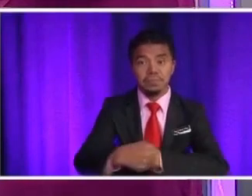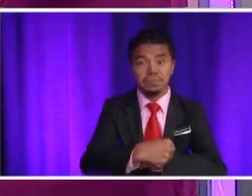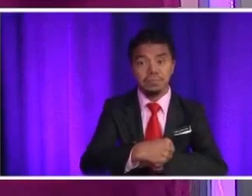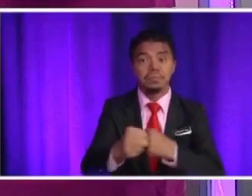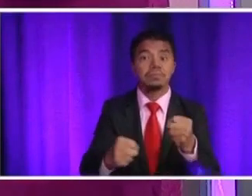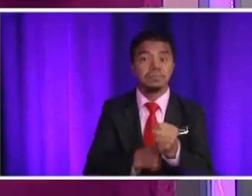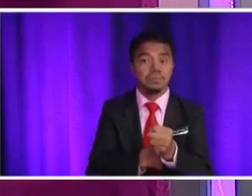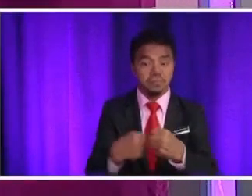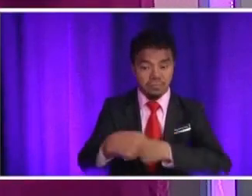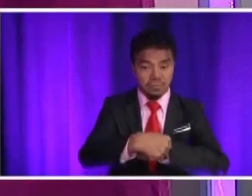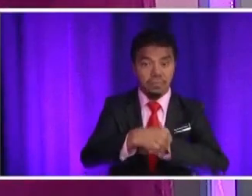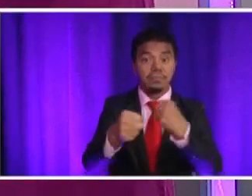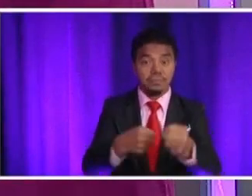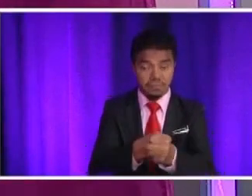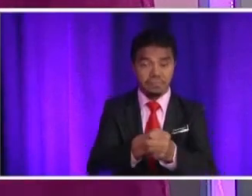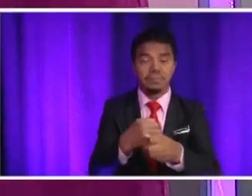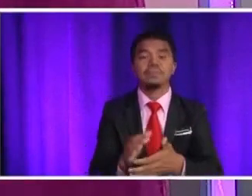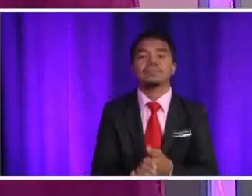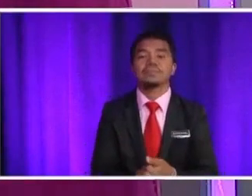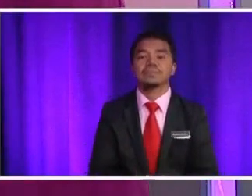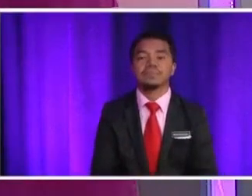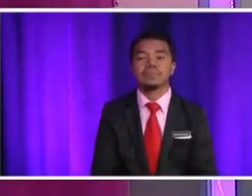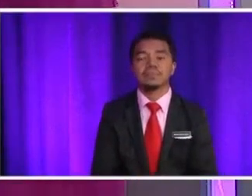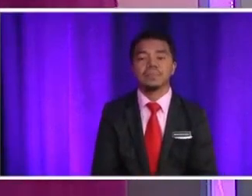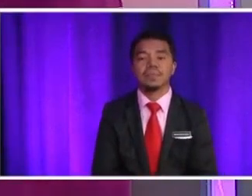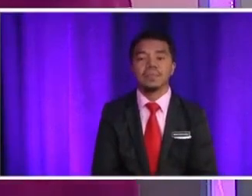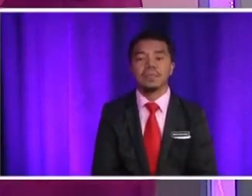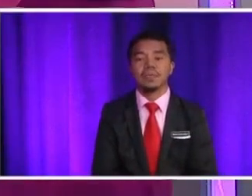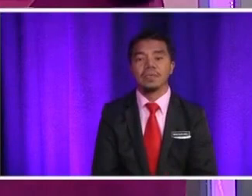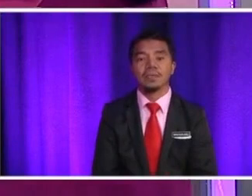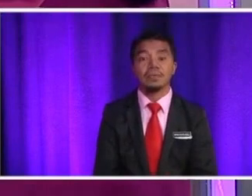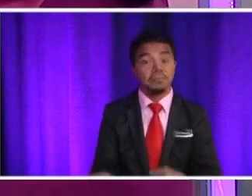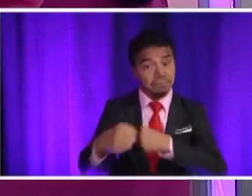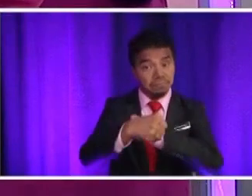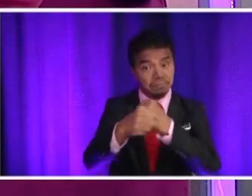adalah mereka yang hanya melakukan aktiviti